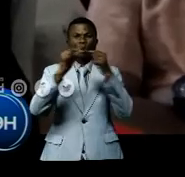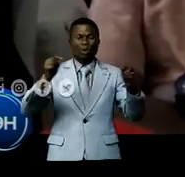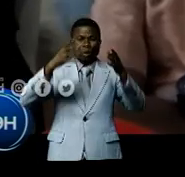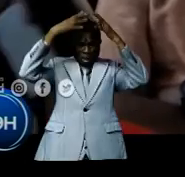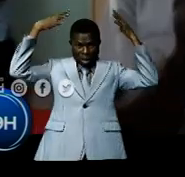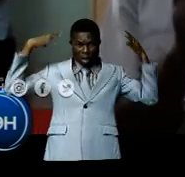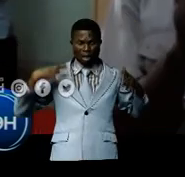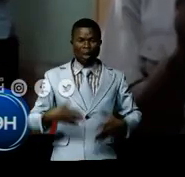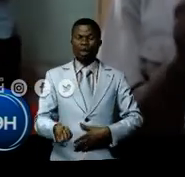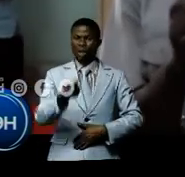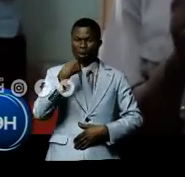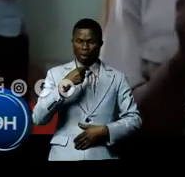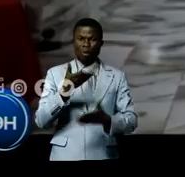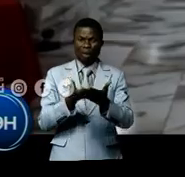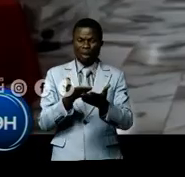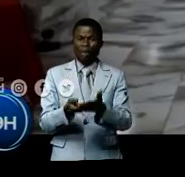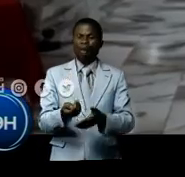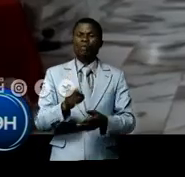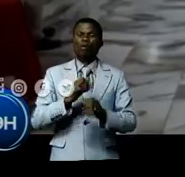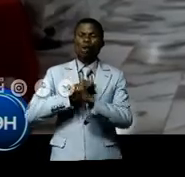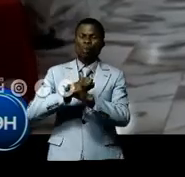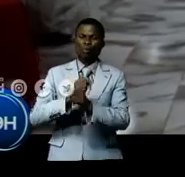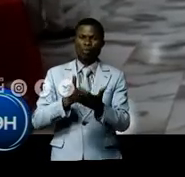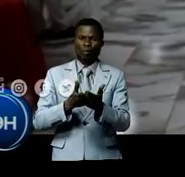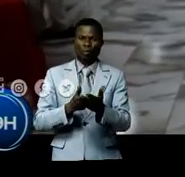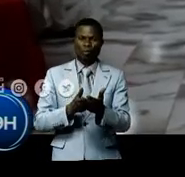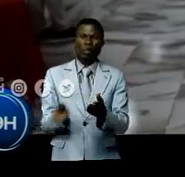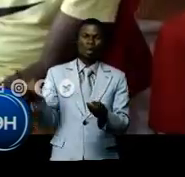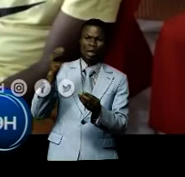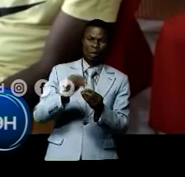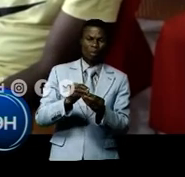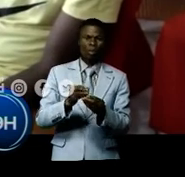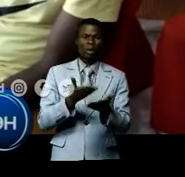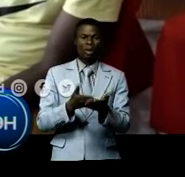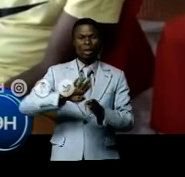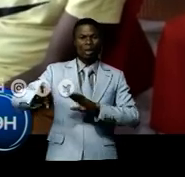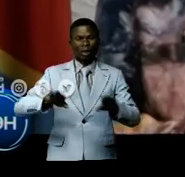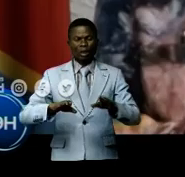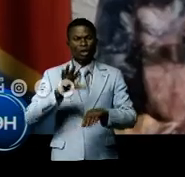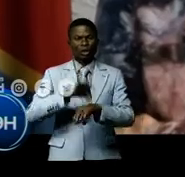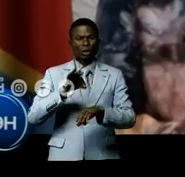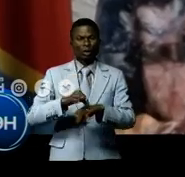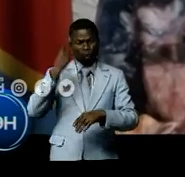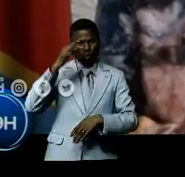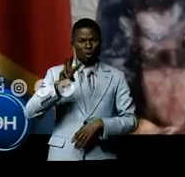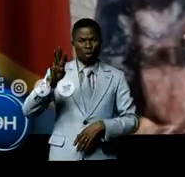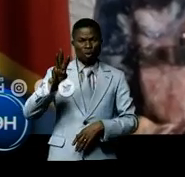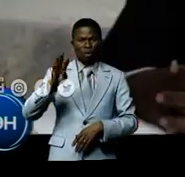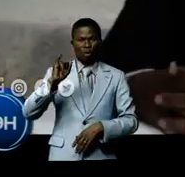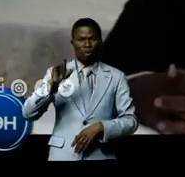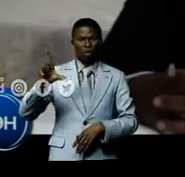moustiquaires imprégnés à l'insecticide à longue durée d'action, couplée au dénombrement. Occasion pour Willy Itundal